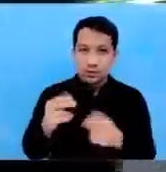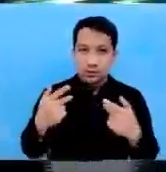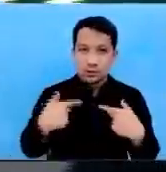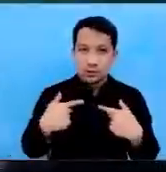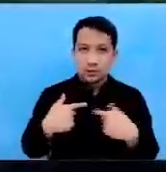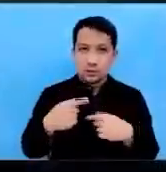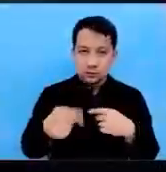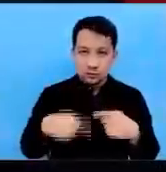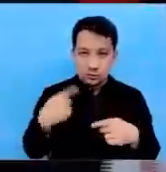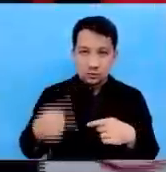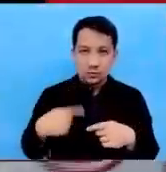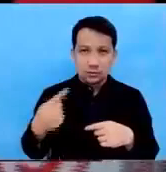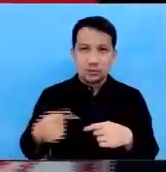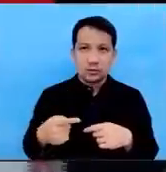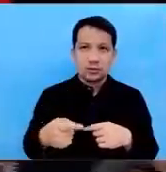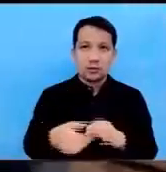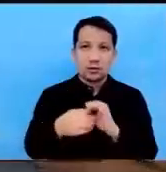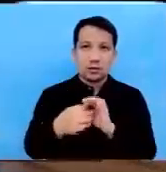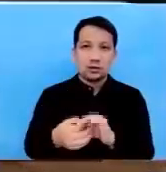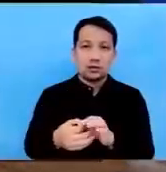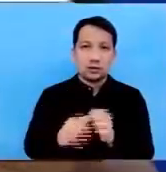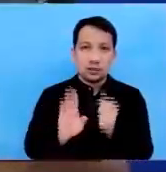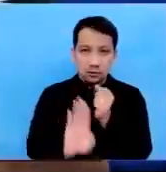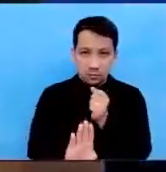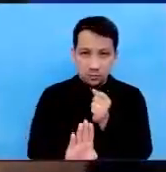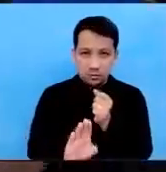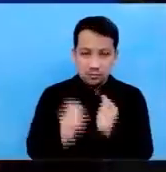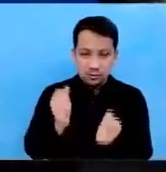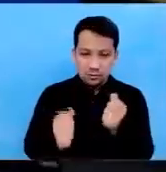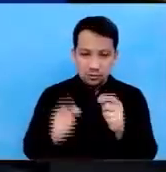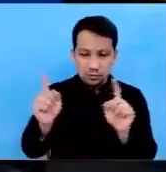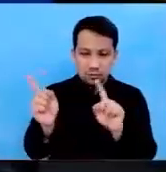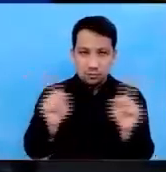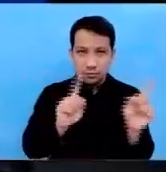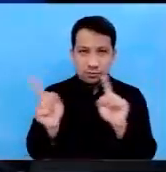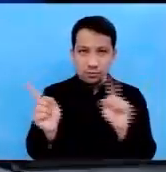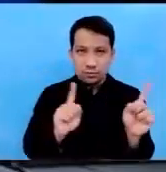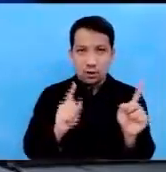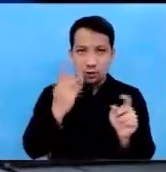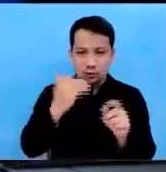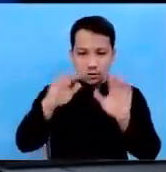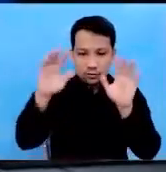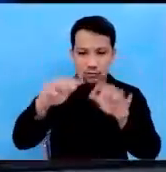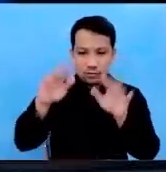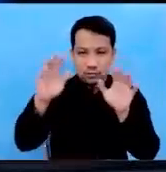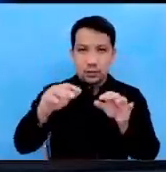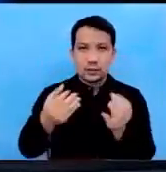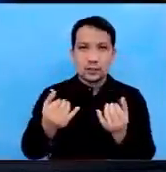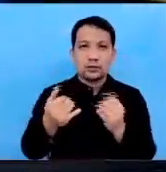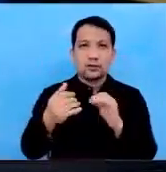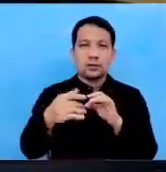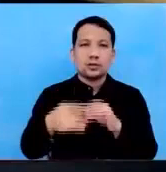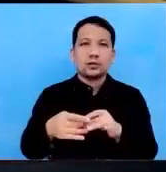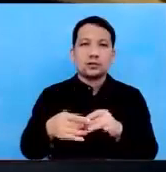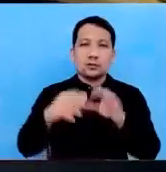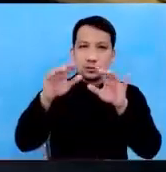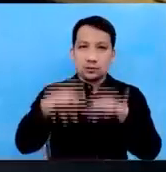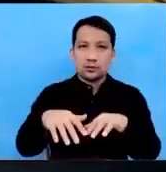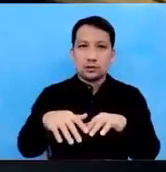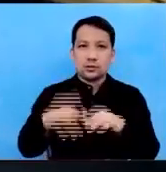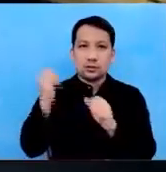at maayos at ang preno nito, ang wiper dahil nga sa maulan sa mga panahon ngayon. At siguraduhin din